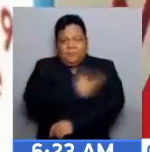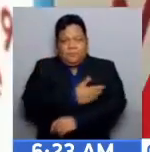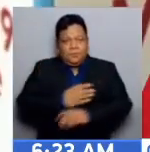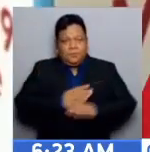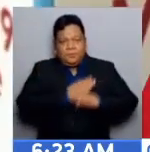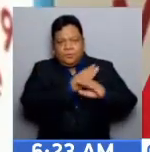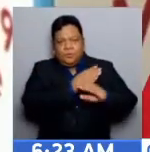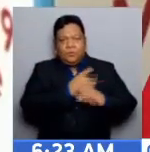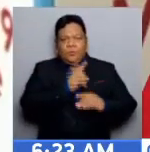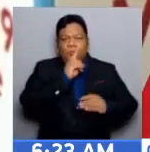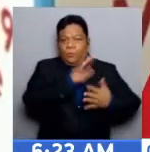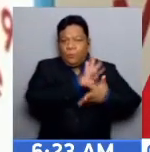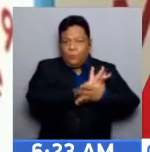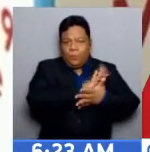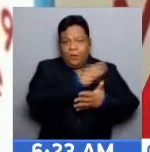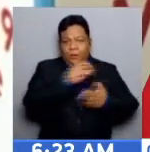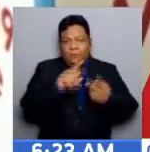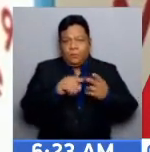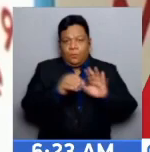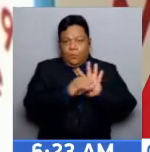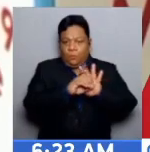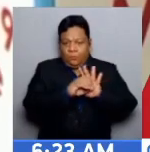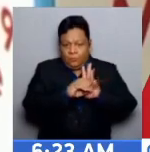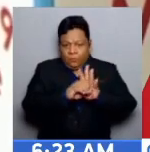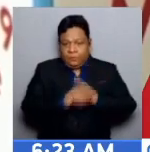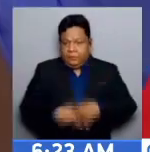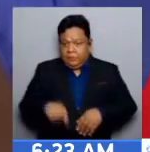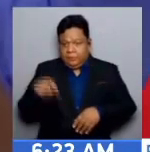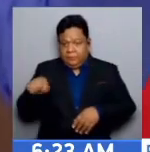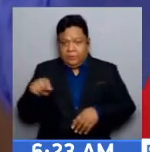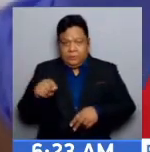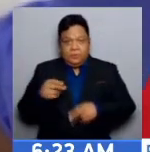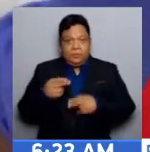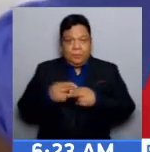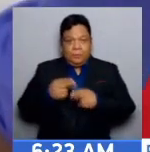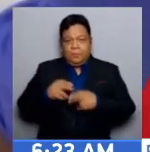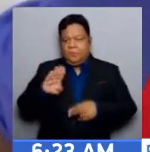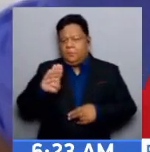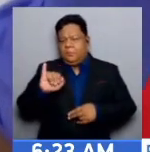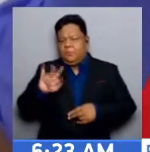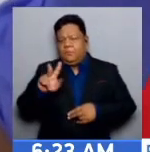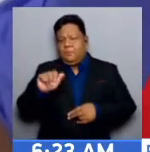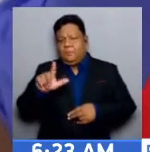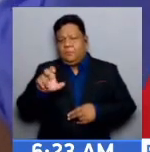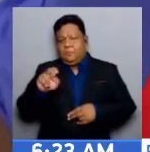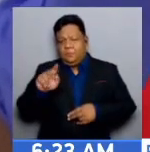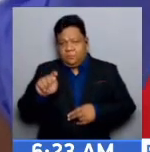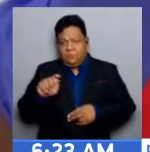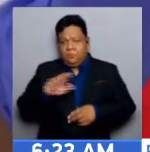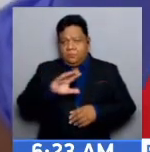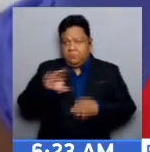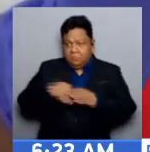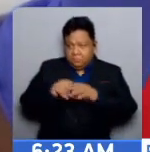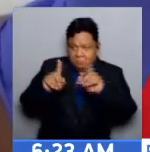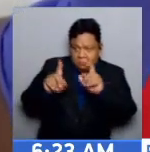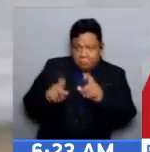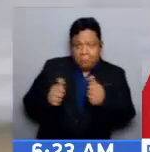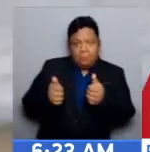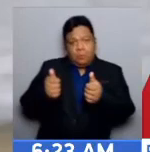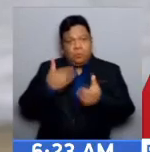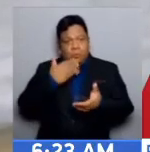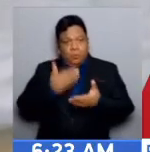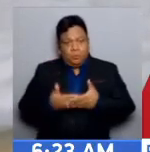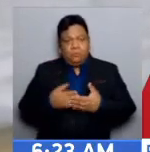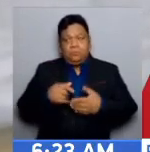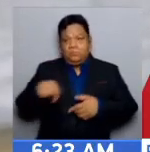ay tinatawag na bivalent. Kabilang sa trial ang 850 participant at lahat sila ay nakatanggap na ng tatlong dose ng